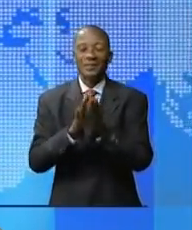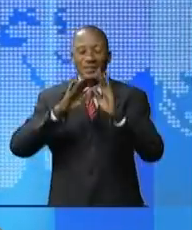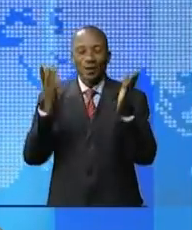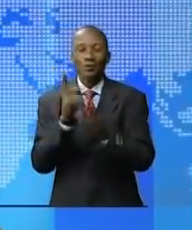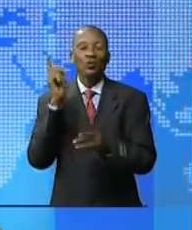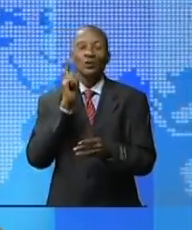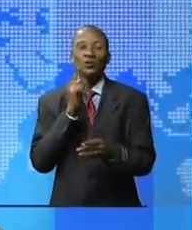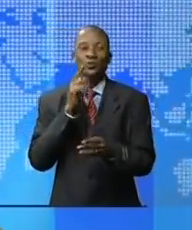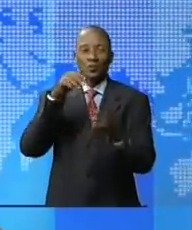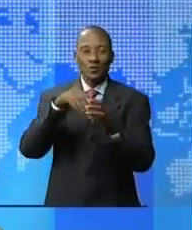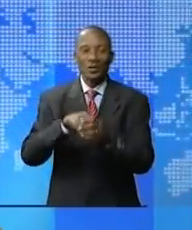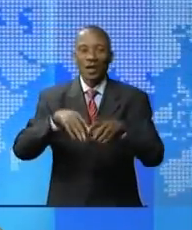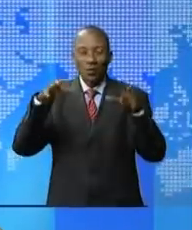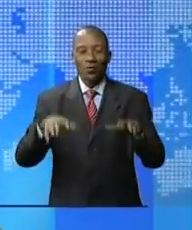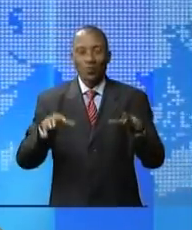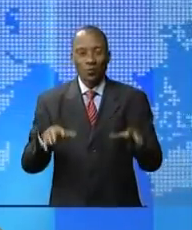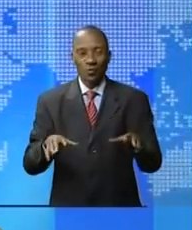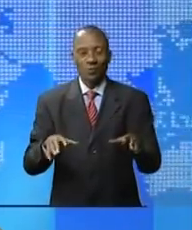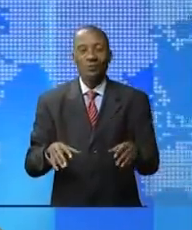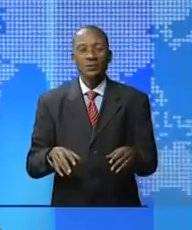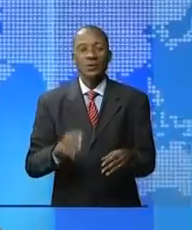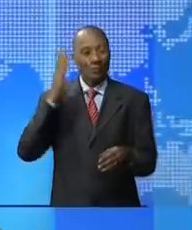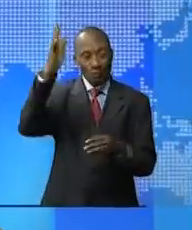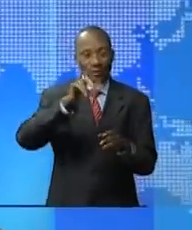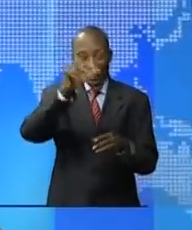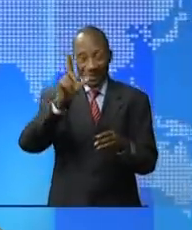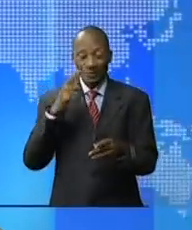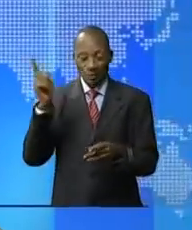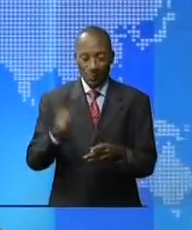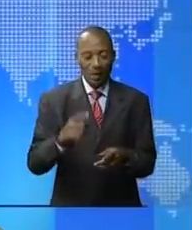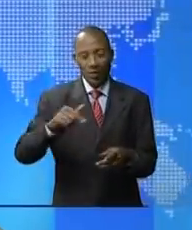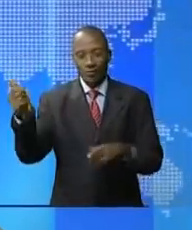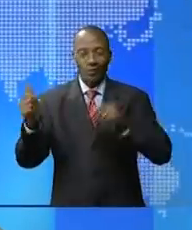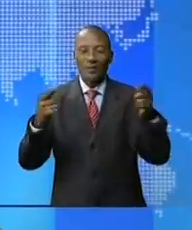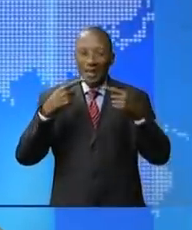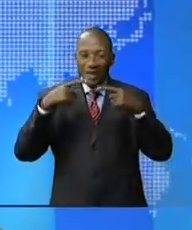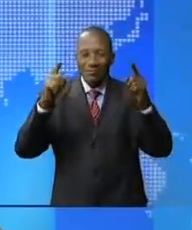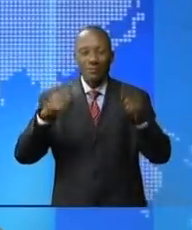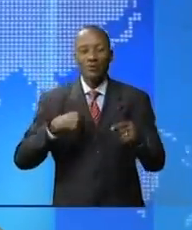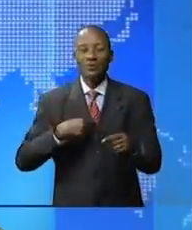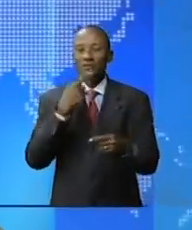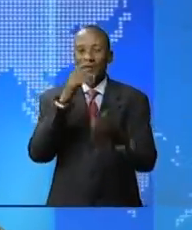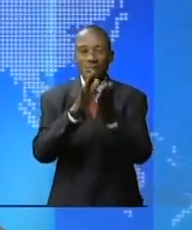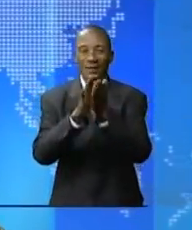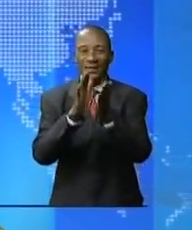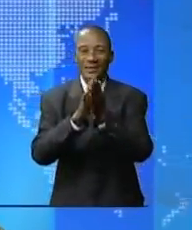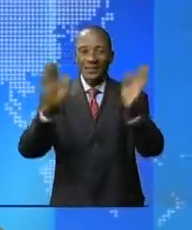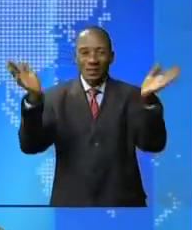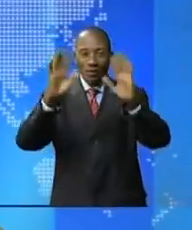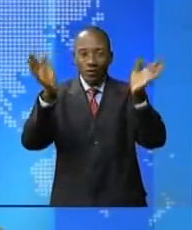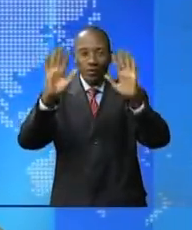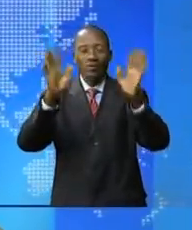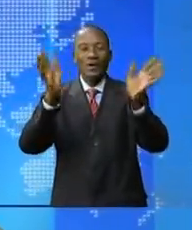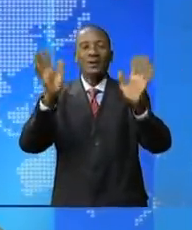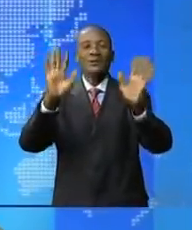Retrouvez tout à l'heure à 20h Françoise Bouilawaki pour la grande édition du journal. Moi, je vous retrouve encore demain à